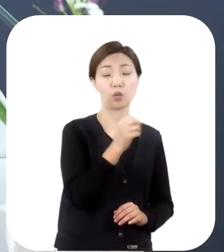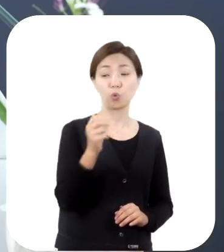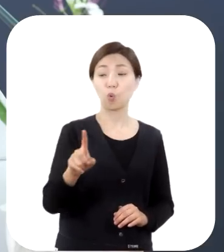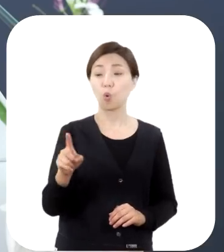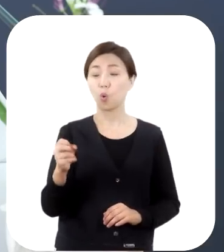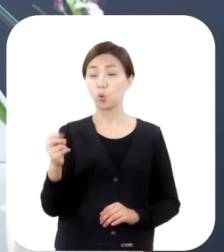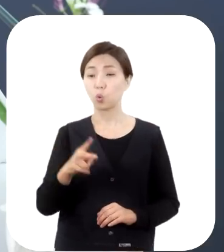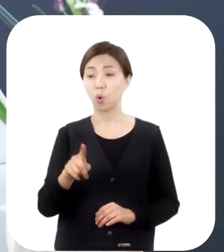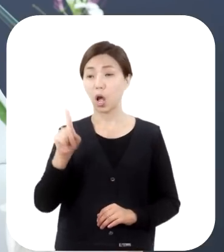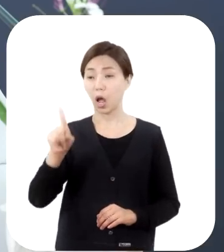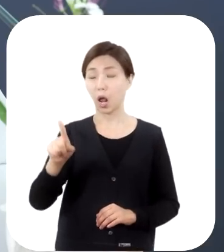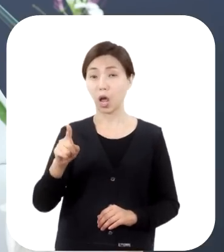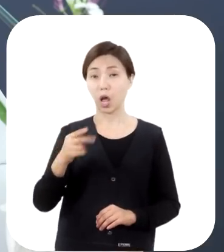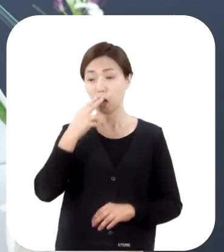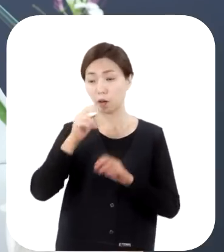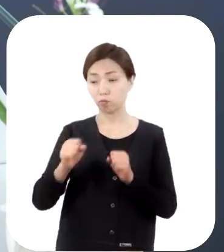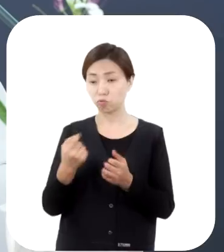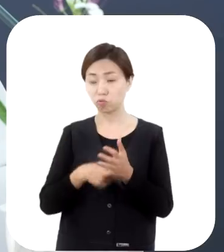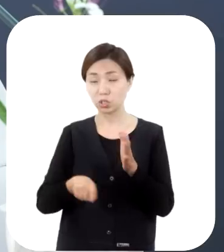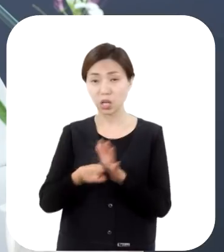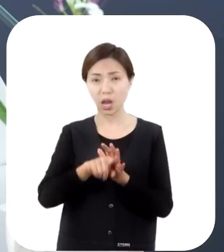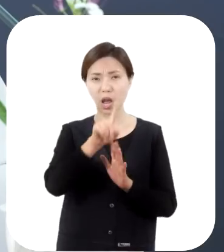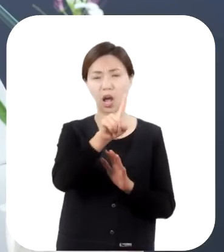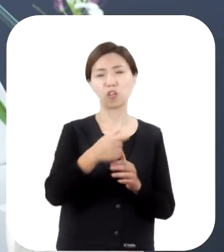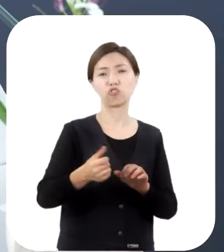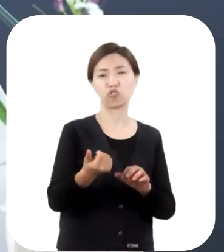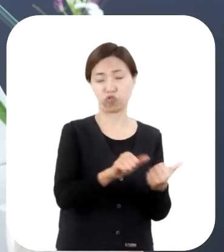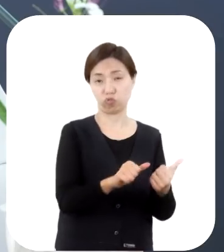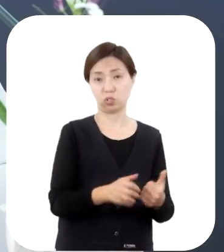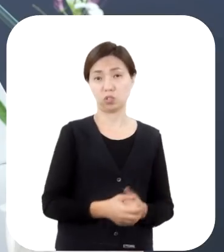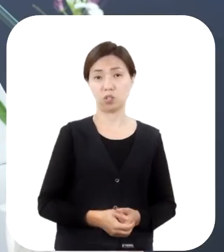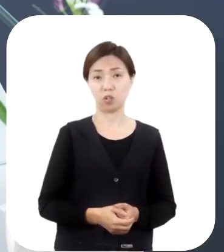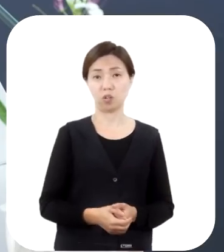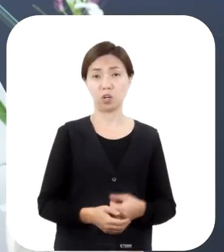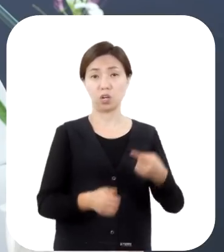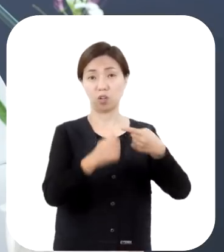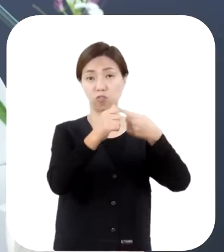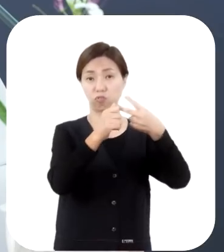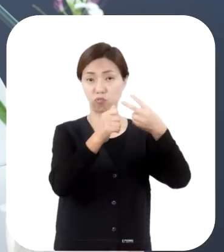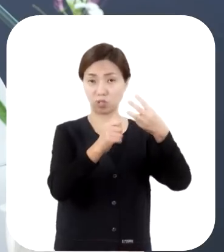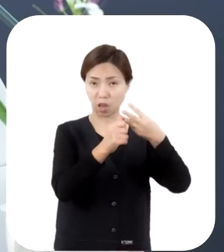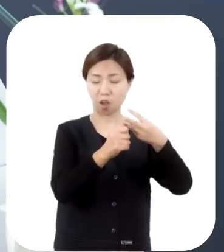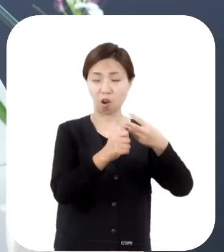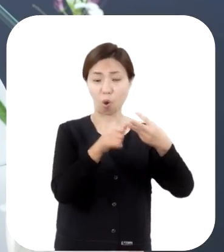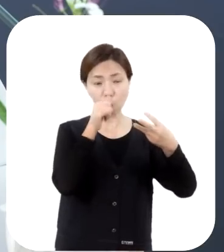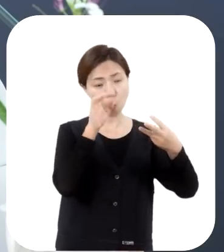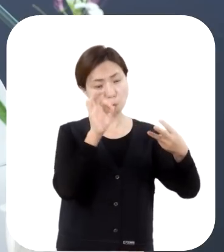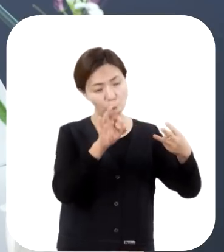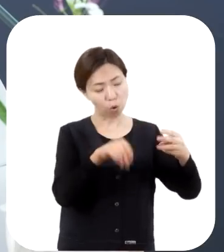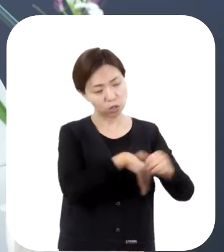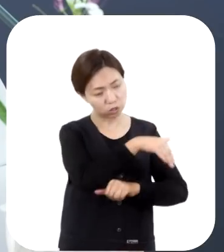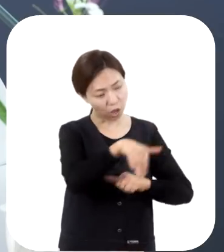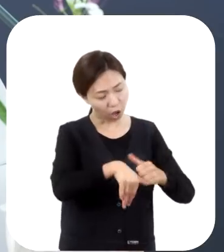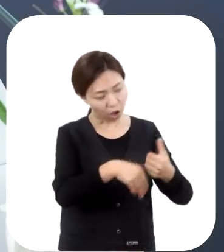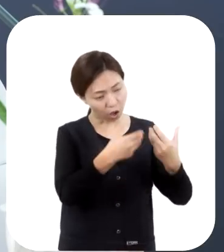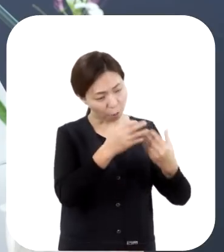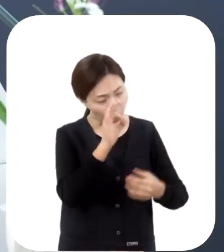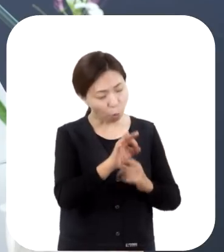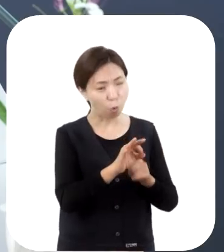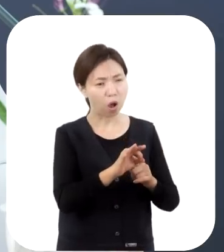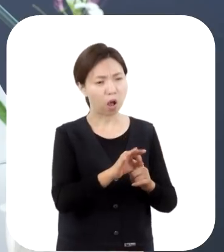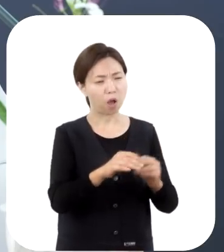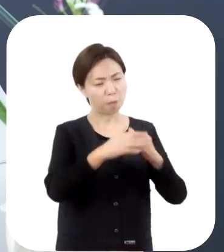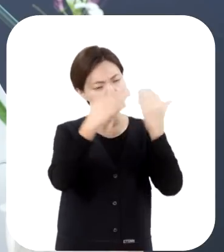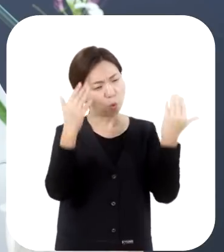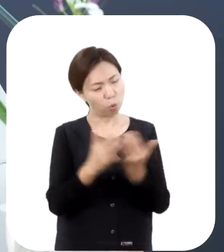한쪽이 빈곤해야 한다. 하는 요세 가지입니다. 그래서 다 함께 살수 있는 길은 없을까?